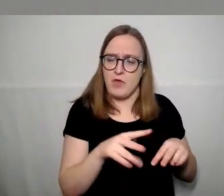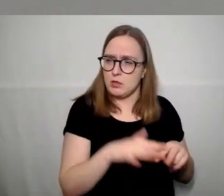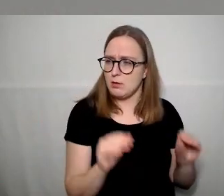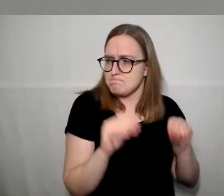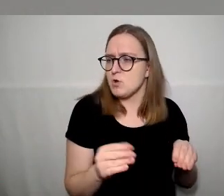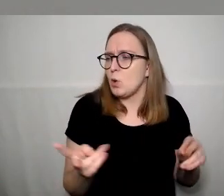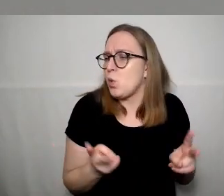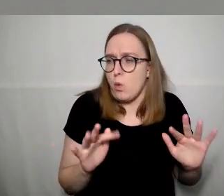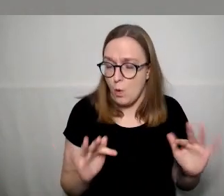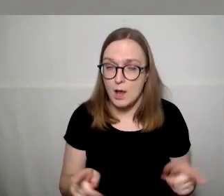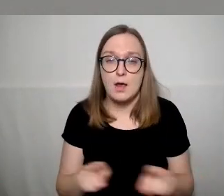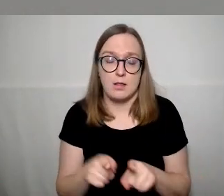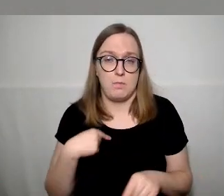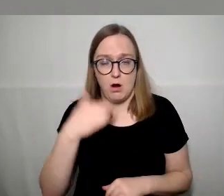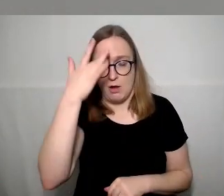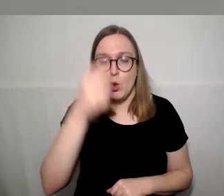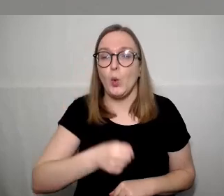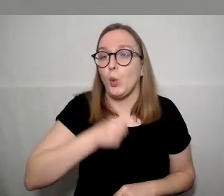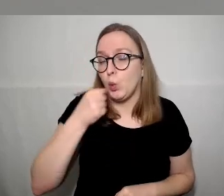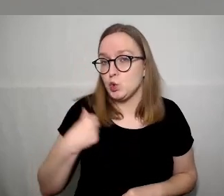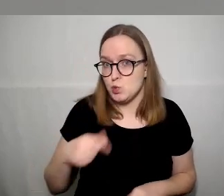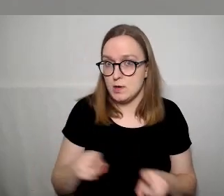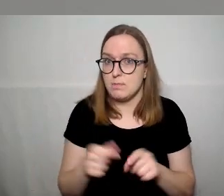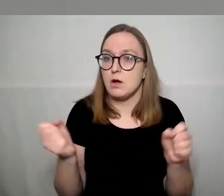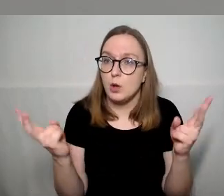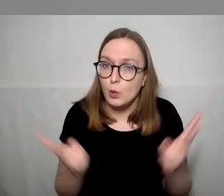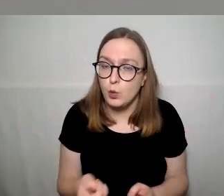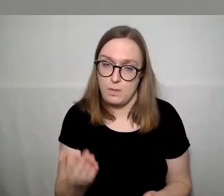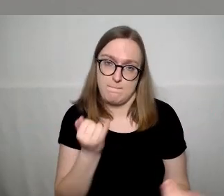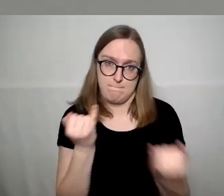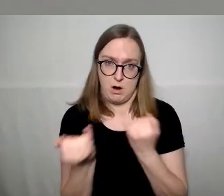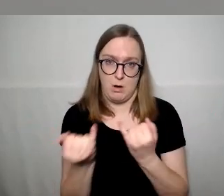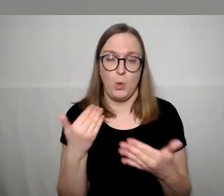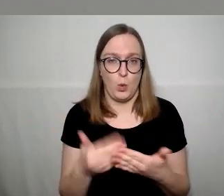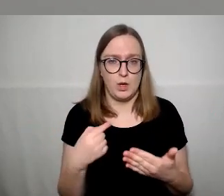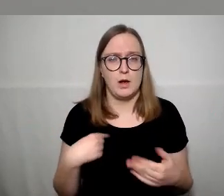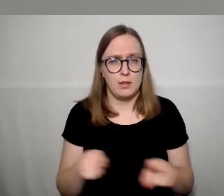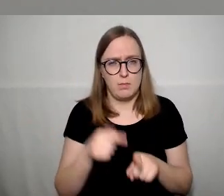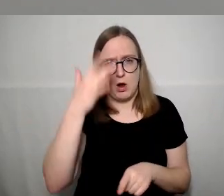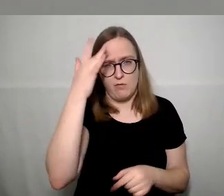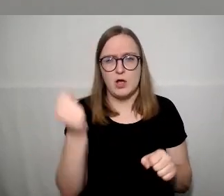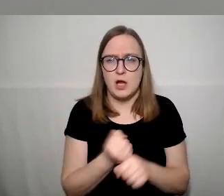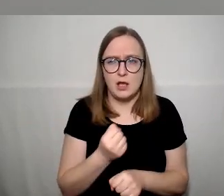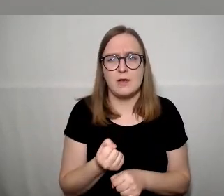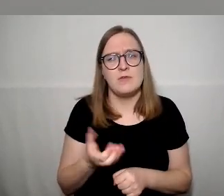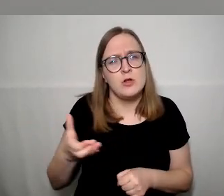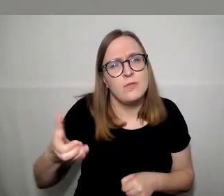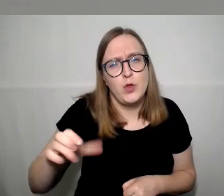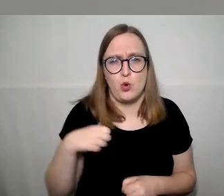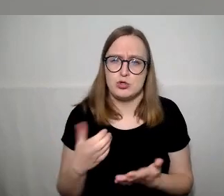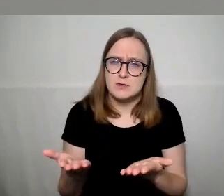ir su tais pačiais senjorais tikrai reikėtų kalbėtis, dėl to, kad irgi, manau, kad juos reikėtų labiau veiklinti